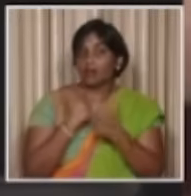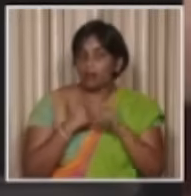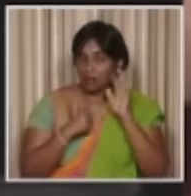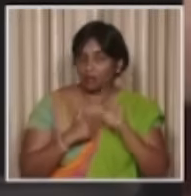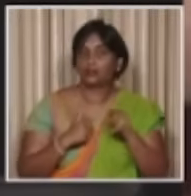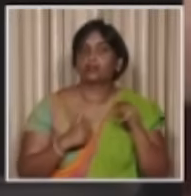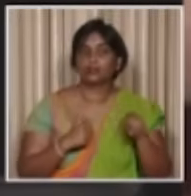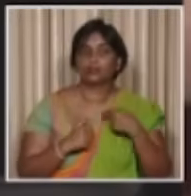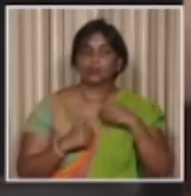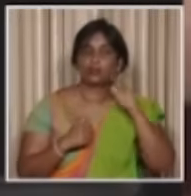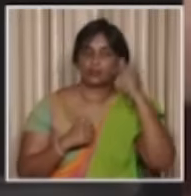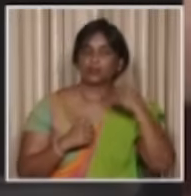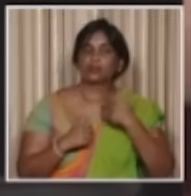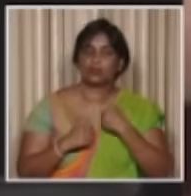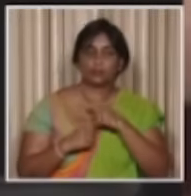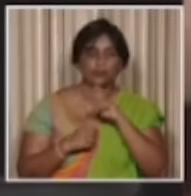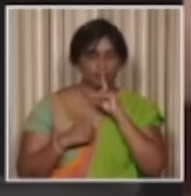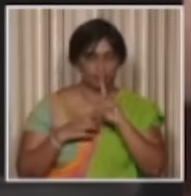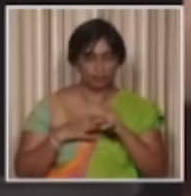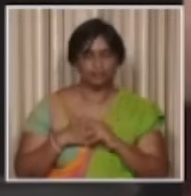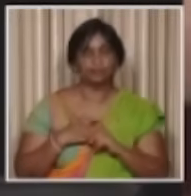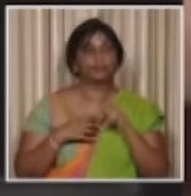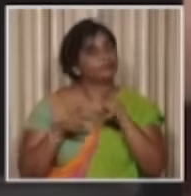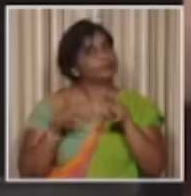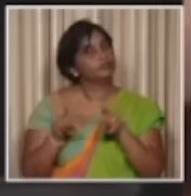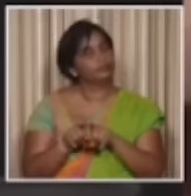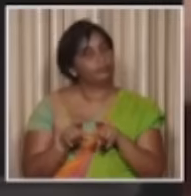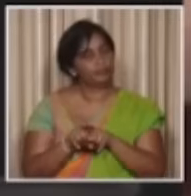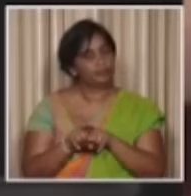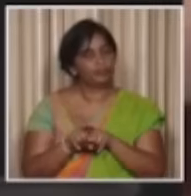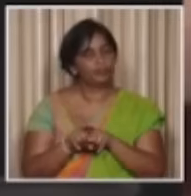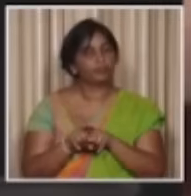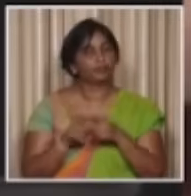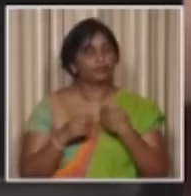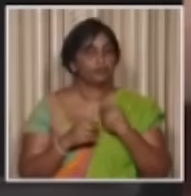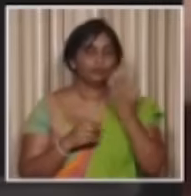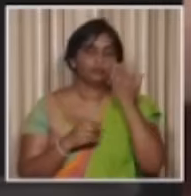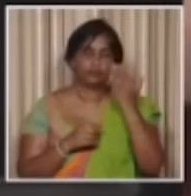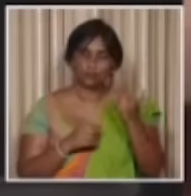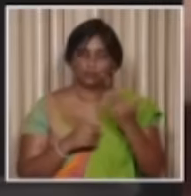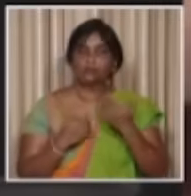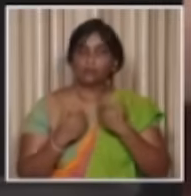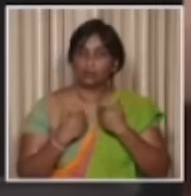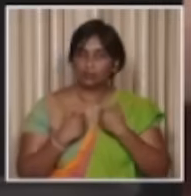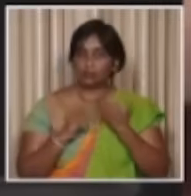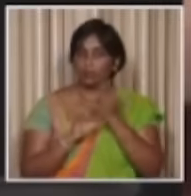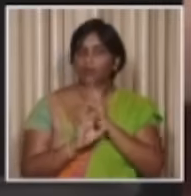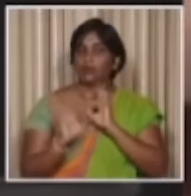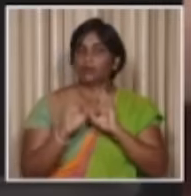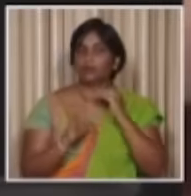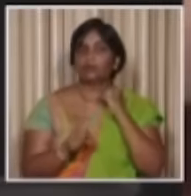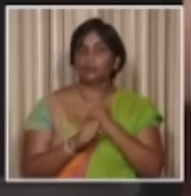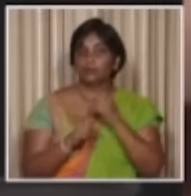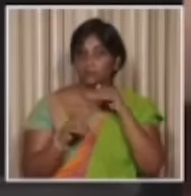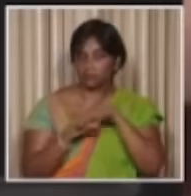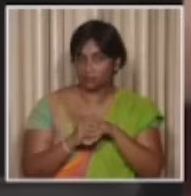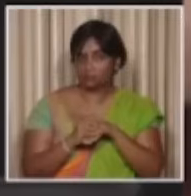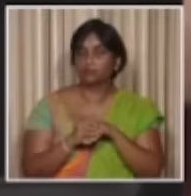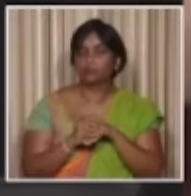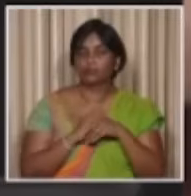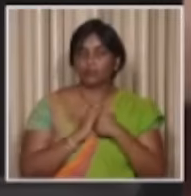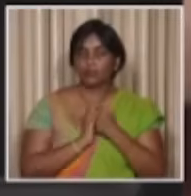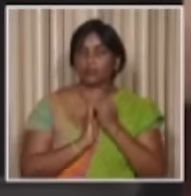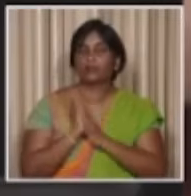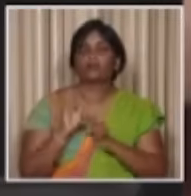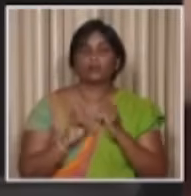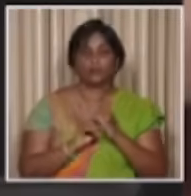එකත් මම විශේෂයෙන්ම යෝජනා කරනවා. ඒ වගේම අපි දැක්කා අපි එදා යහපාලන ආණ්ඩුව කාලේකට මූලාසනිරුඩ